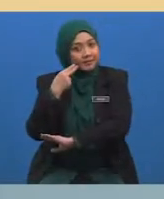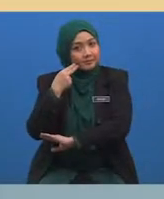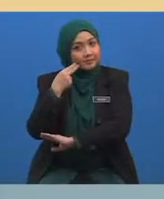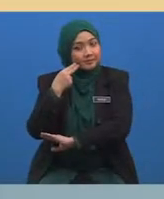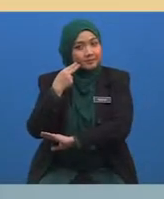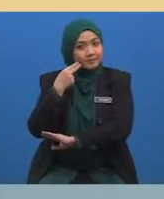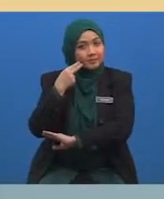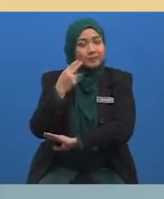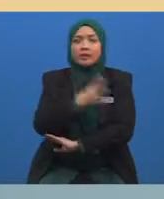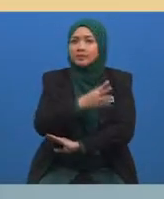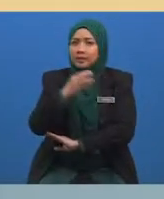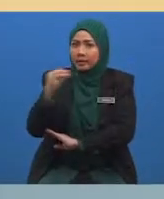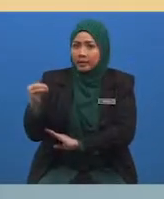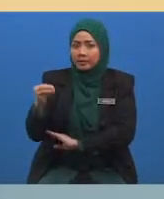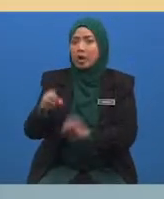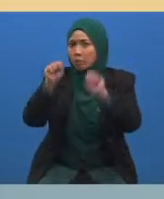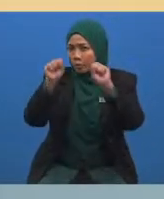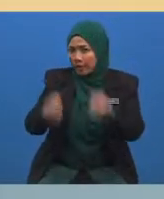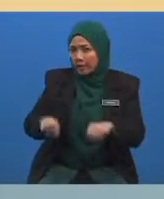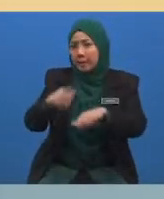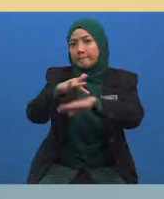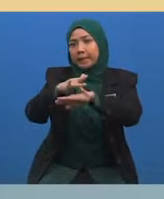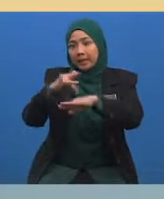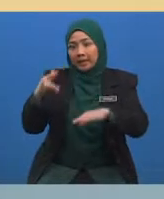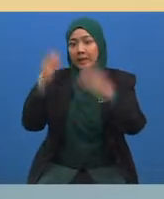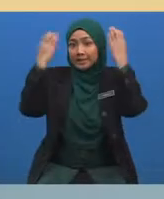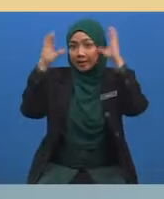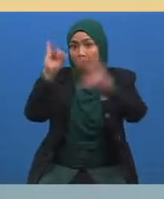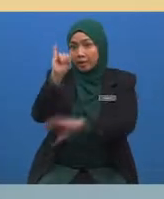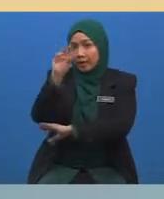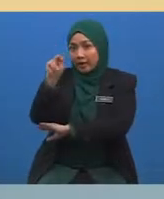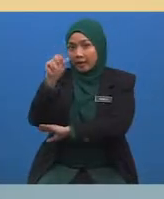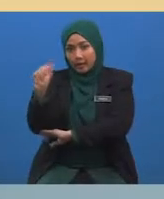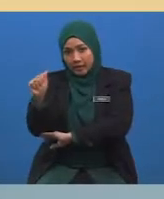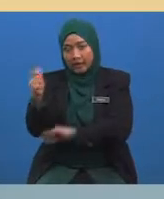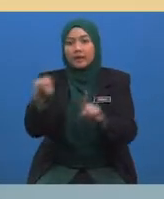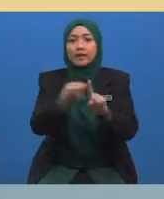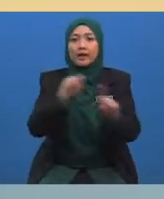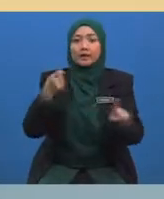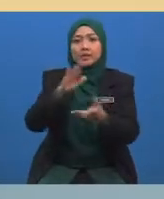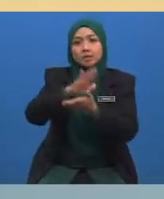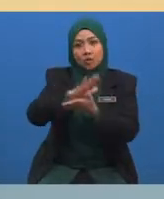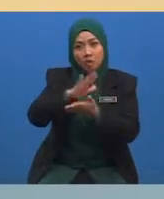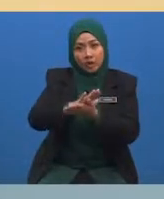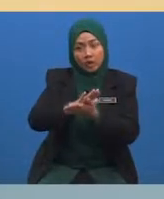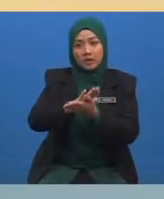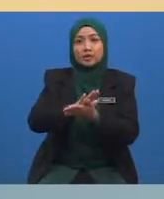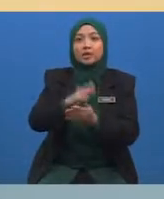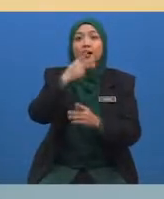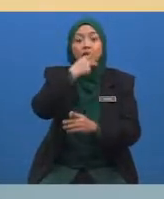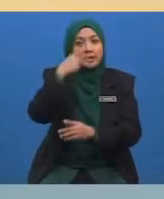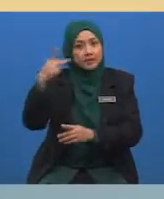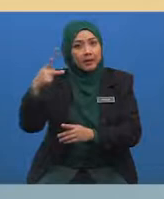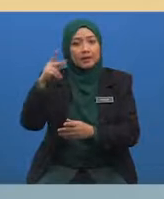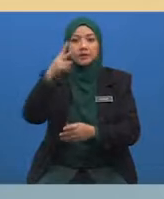Hashim dan lebih dikenali sebagai Cikgu Ina dari Sekolah Kebangsaan Sri Jeluk Kajang,